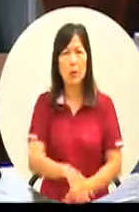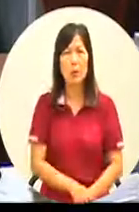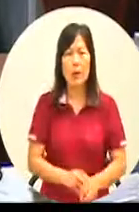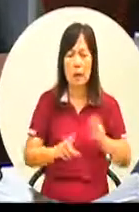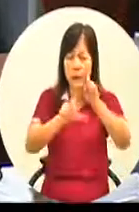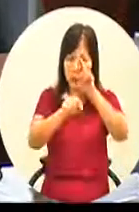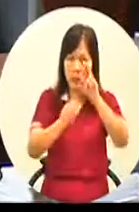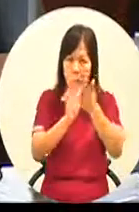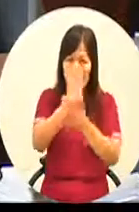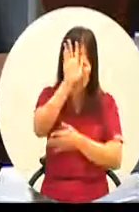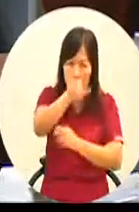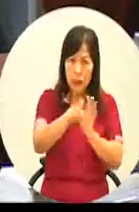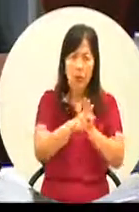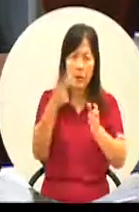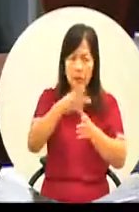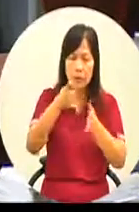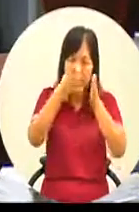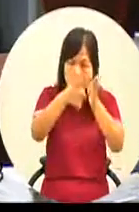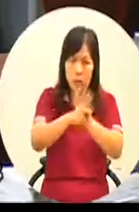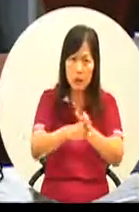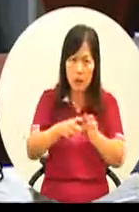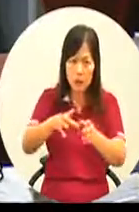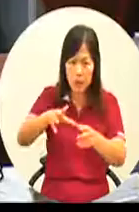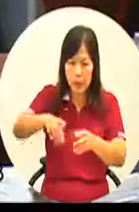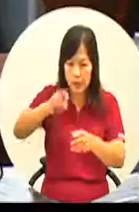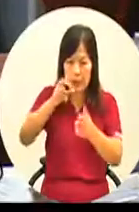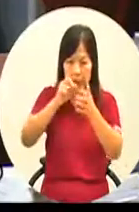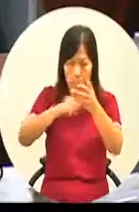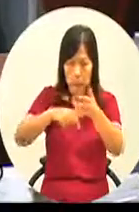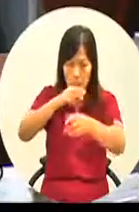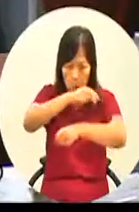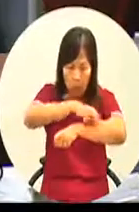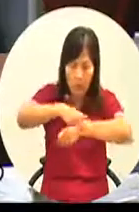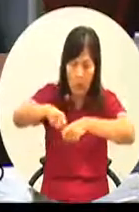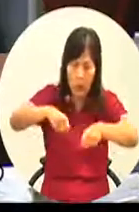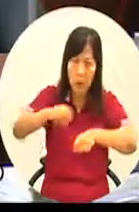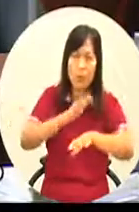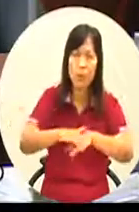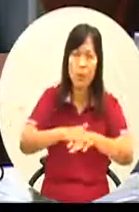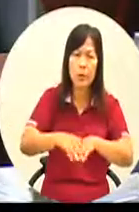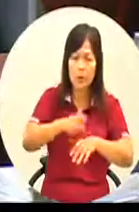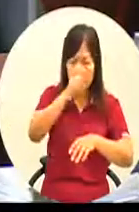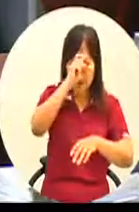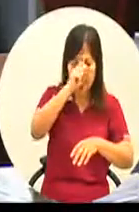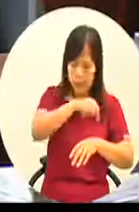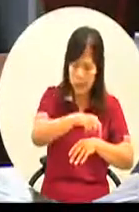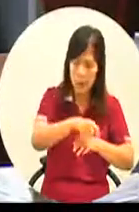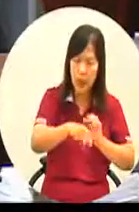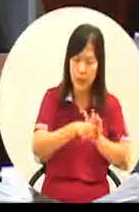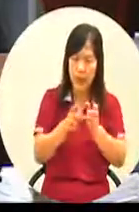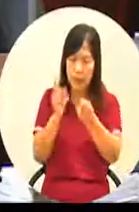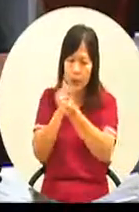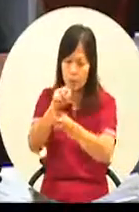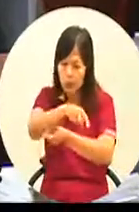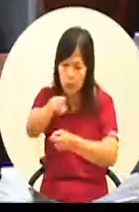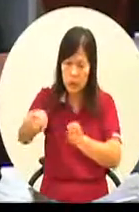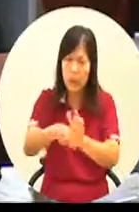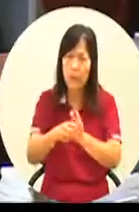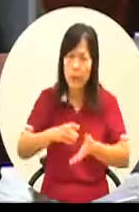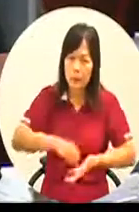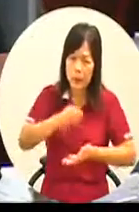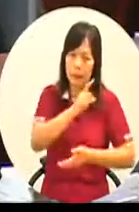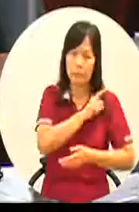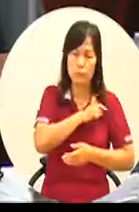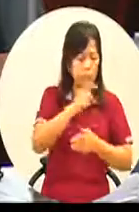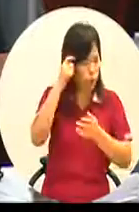12月份以后他们会针对初步的规划啊，所以希望咱研考会针对者吼，嘛要提出恁的吼恁的这